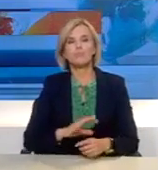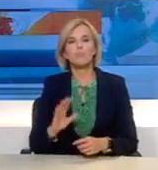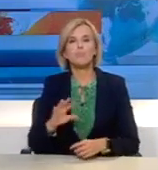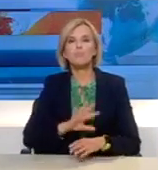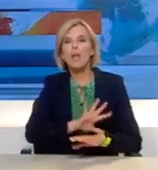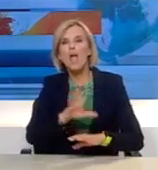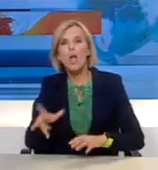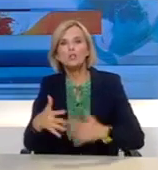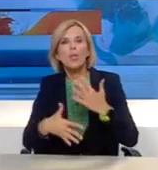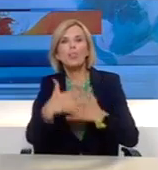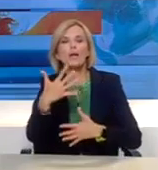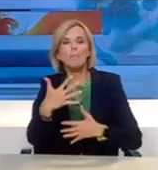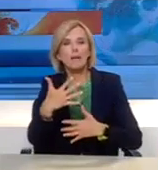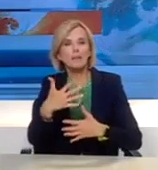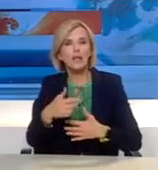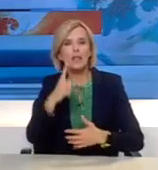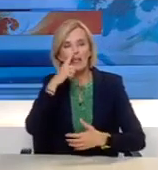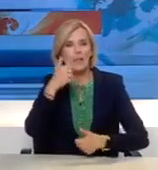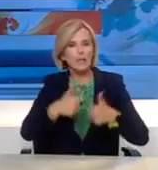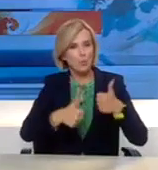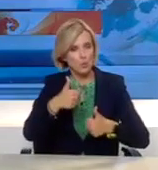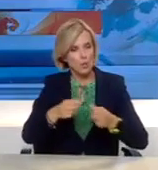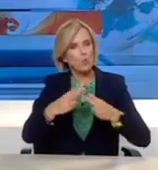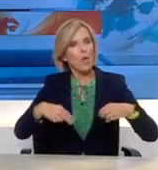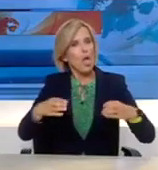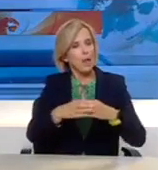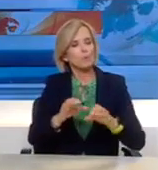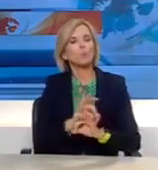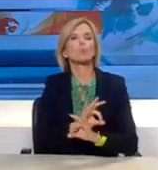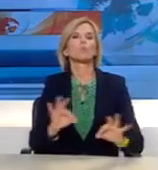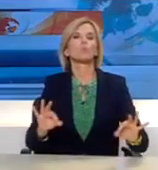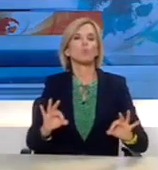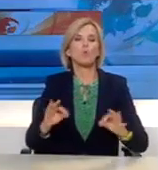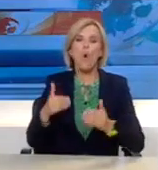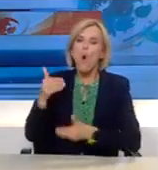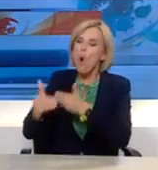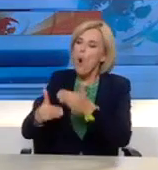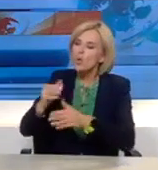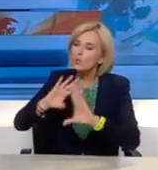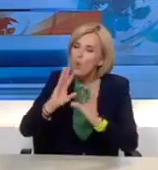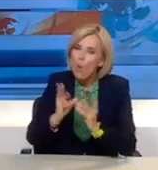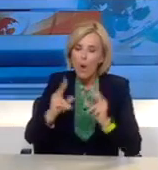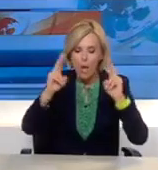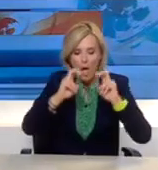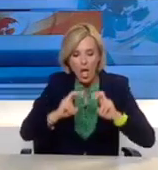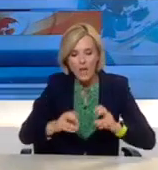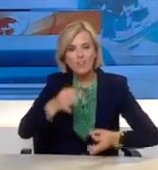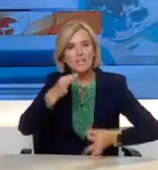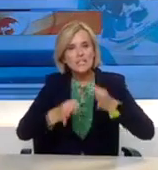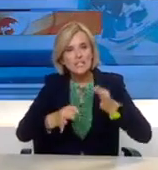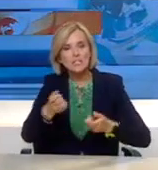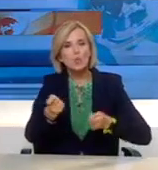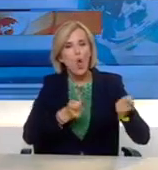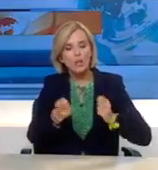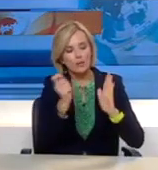ανοίγουν τα καταλήμματα, νομίζω η Επιτροπή θα έχει ολοκληρώσει το στάδιο των το στάδιο των